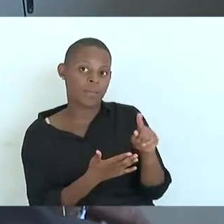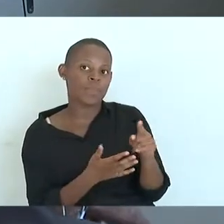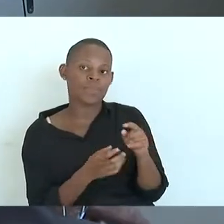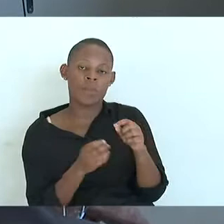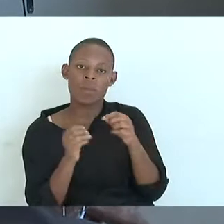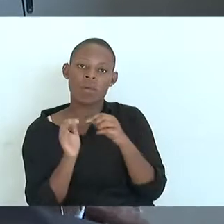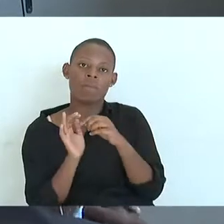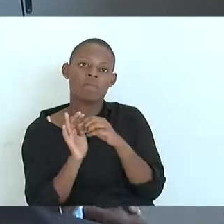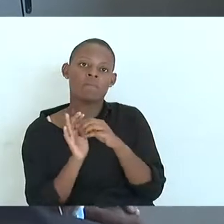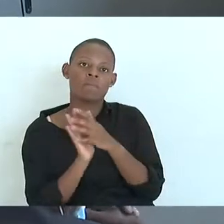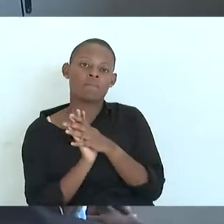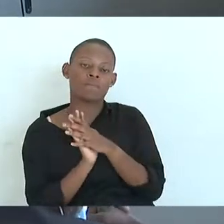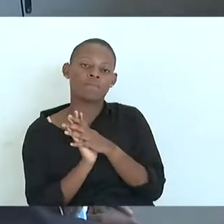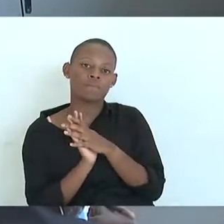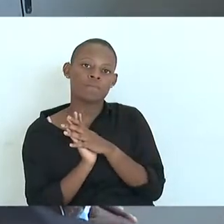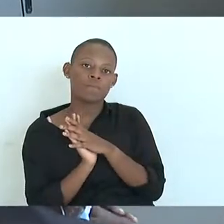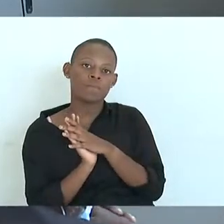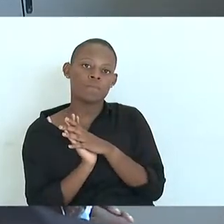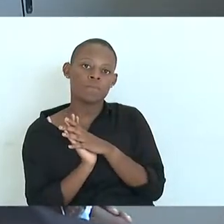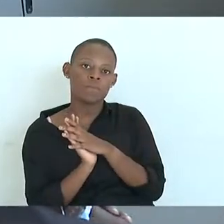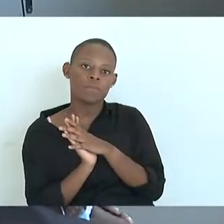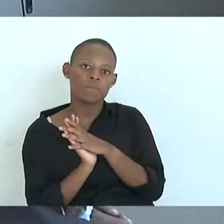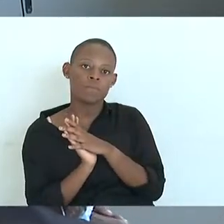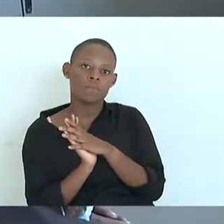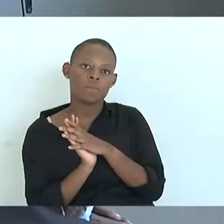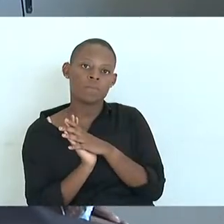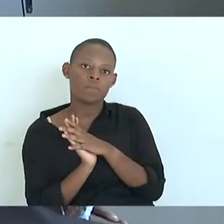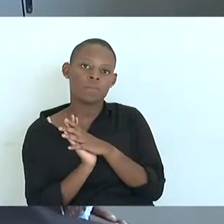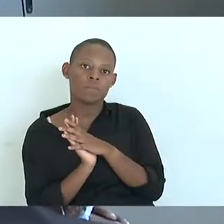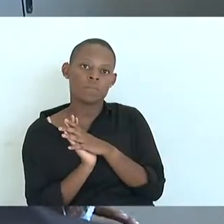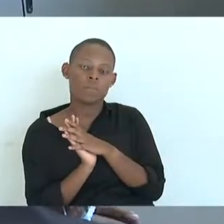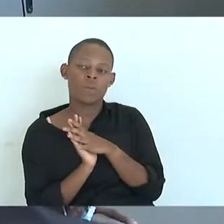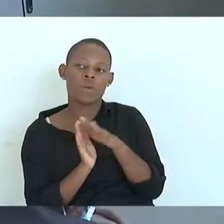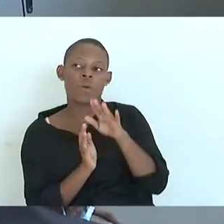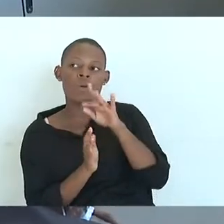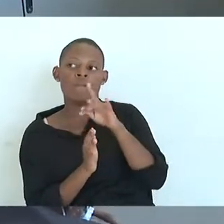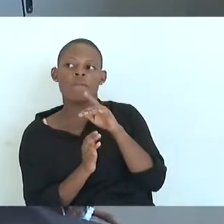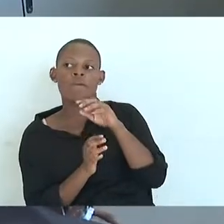mphathiswa Mafungwashe nawe mphathiswa Mashabane,